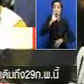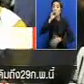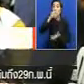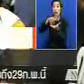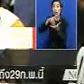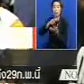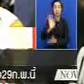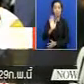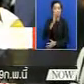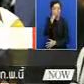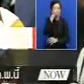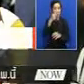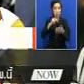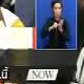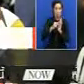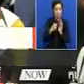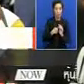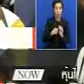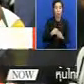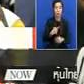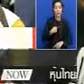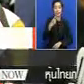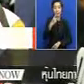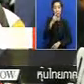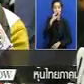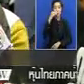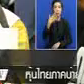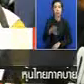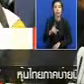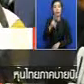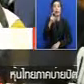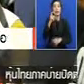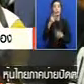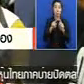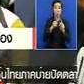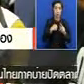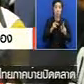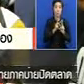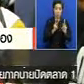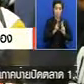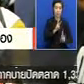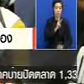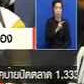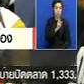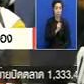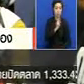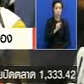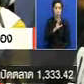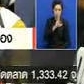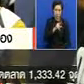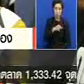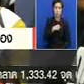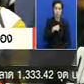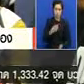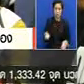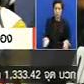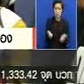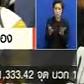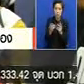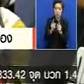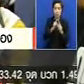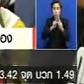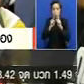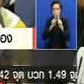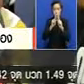มัดตัวเองนะครับแล้วก็เราเป็นกรรมการเนี่ยผมคิดว่ากสทช.จำเป็นที่จะต้องสนับสนุนกระบวนการเปลี่ยนผ่